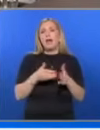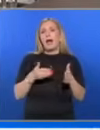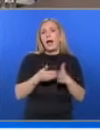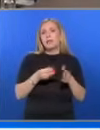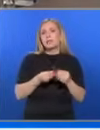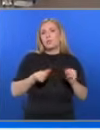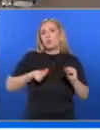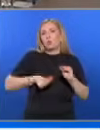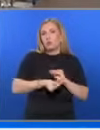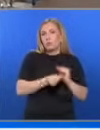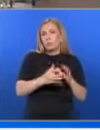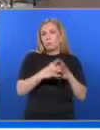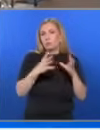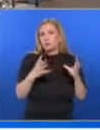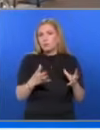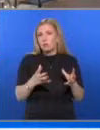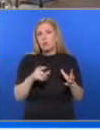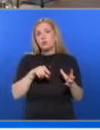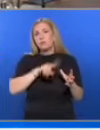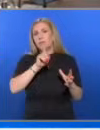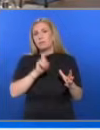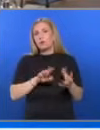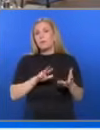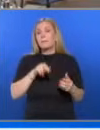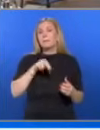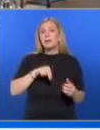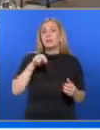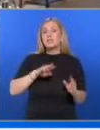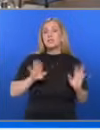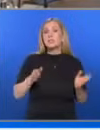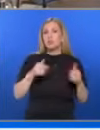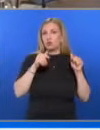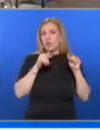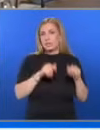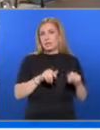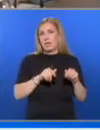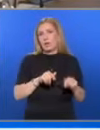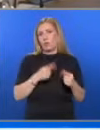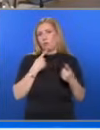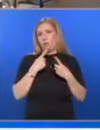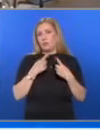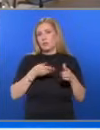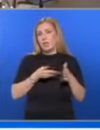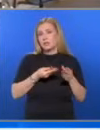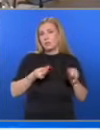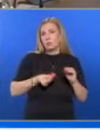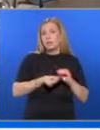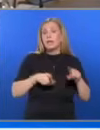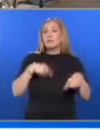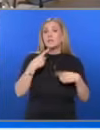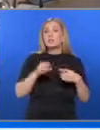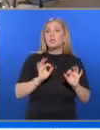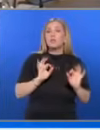мнозинство. И тук въпросът е дали ПП ще започнат с тях, когато говорят за антикорупция. Следващия момент.